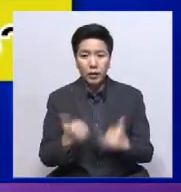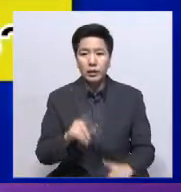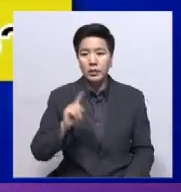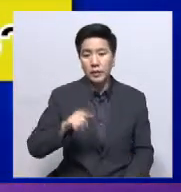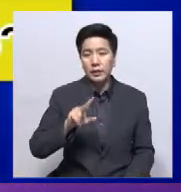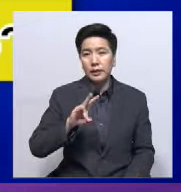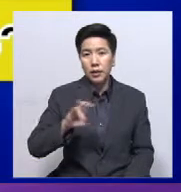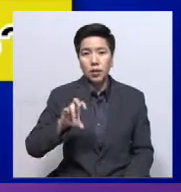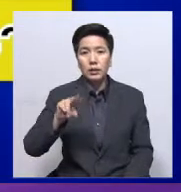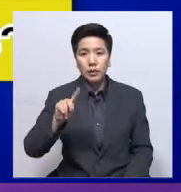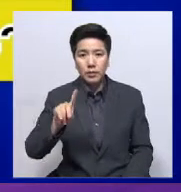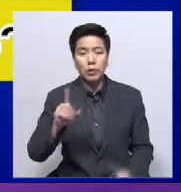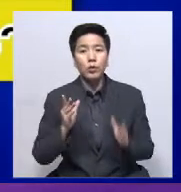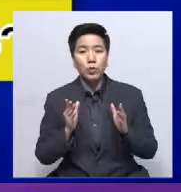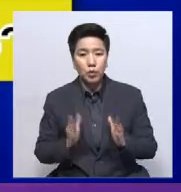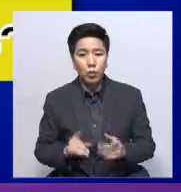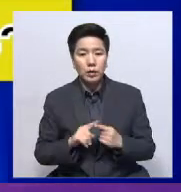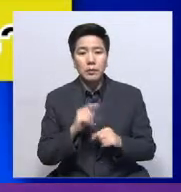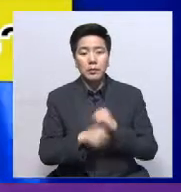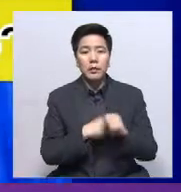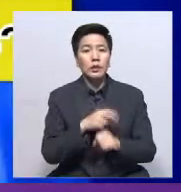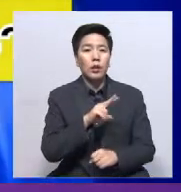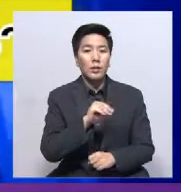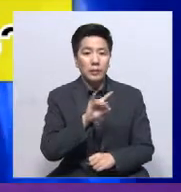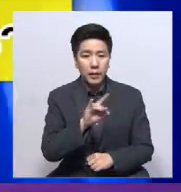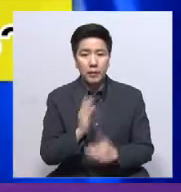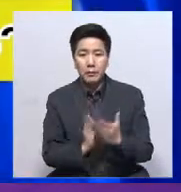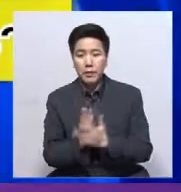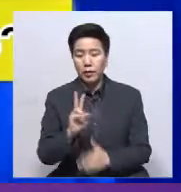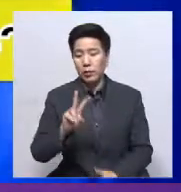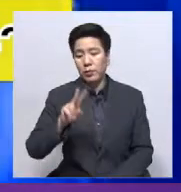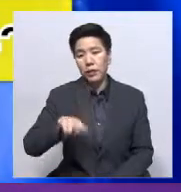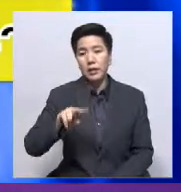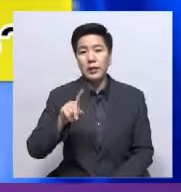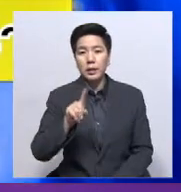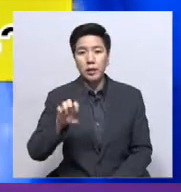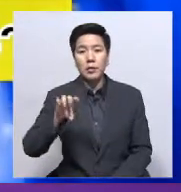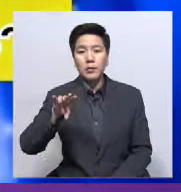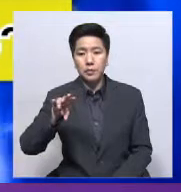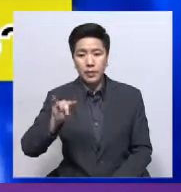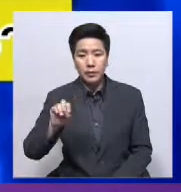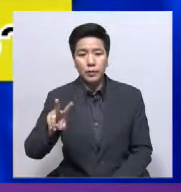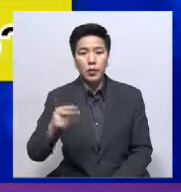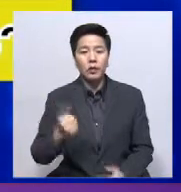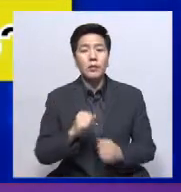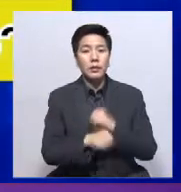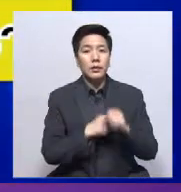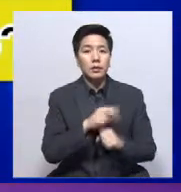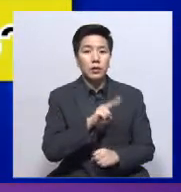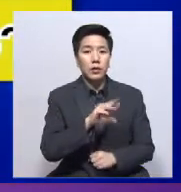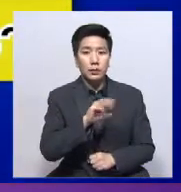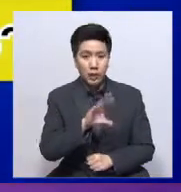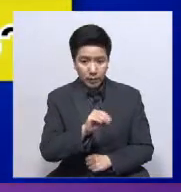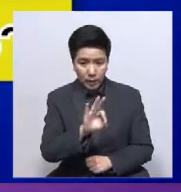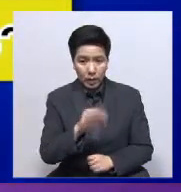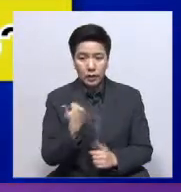วน 1,731 รายปี2558จำนวน 2,182 รายปี2559จ